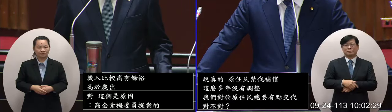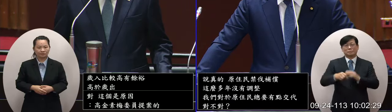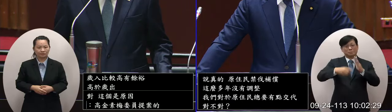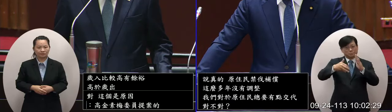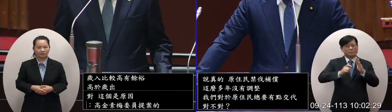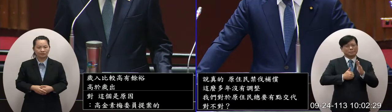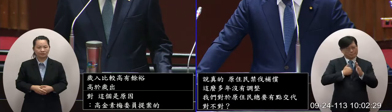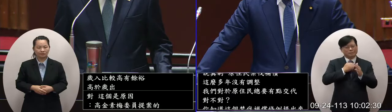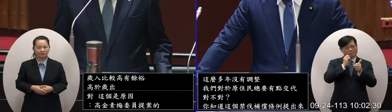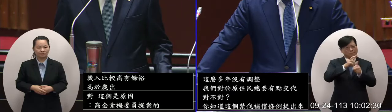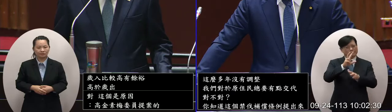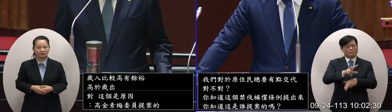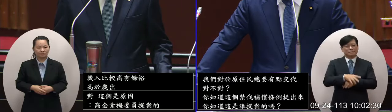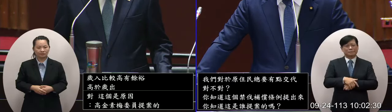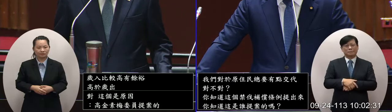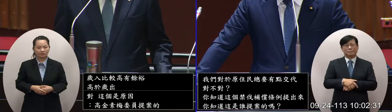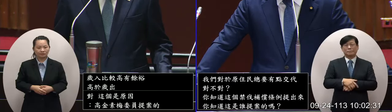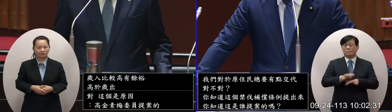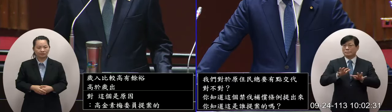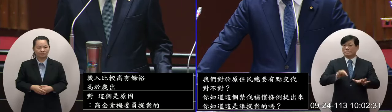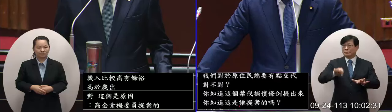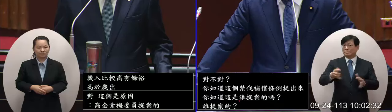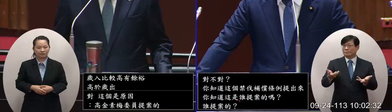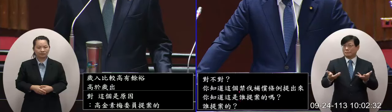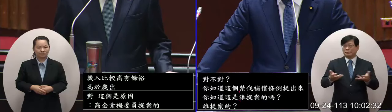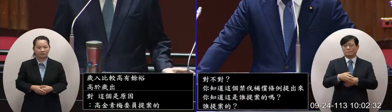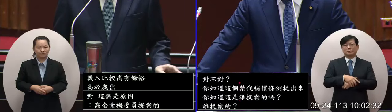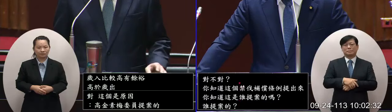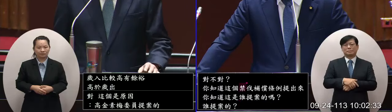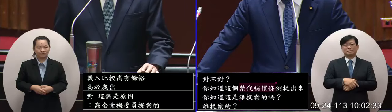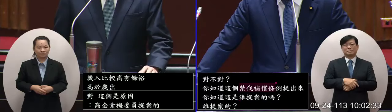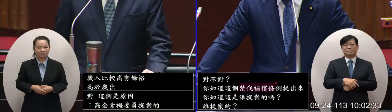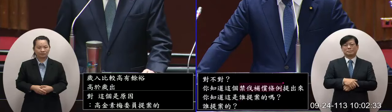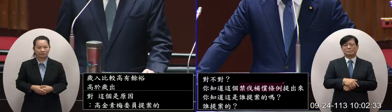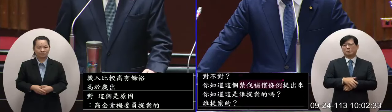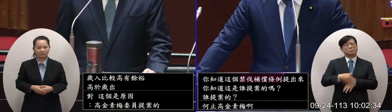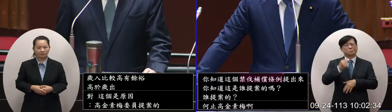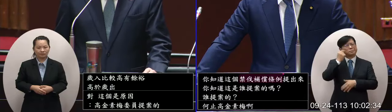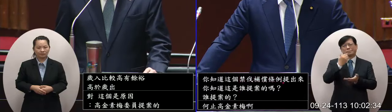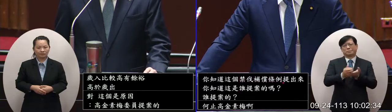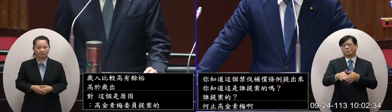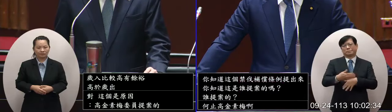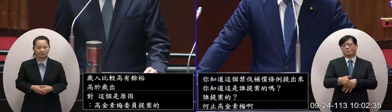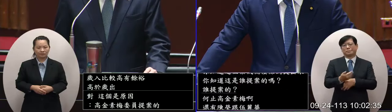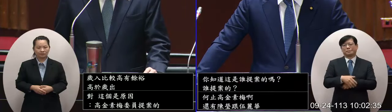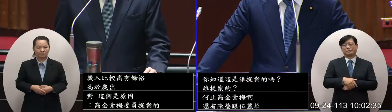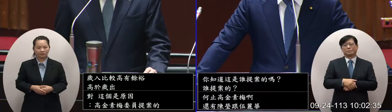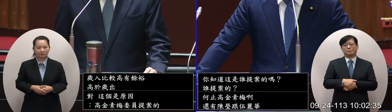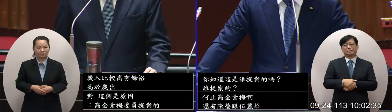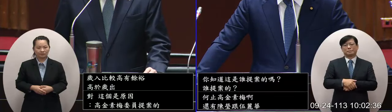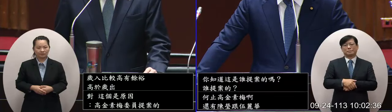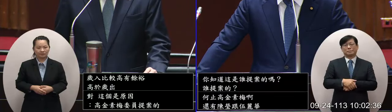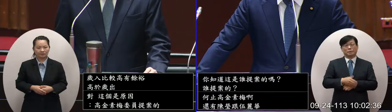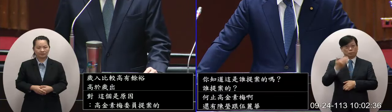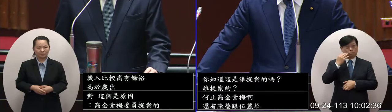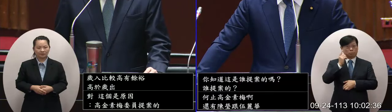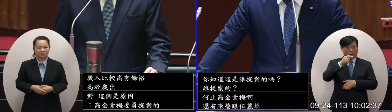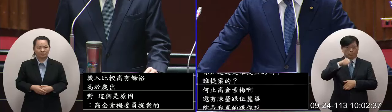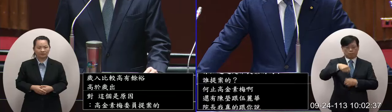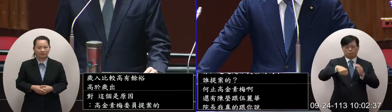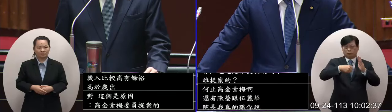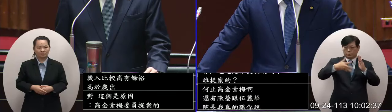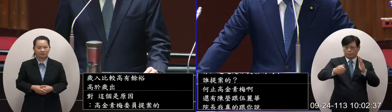院长，我真的跟你讲啦，今天这一件事情哈，没有那么难解决了。只要院长一颗